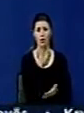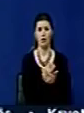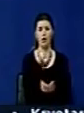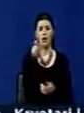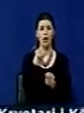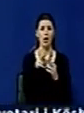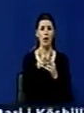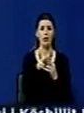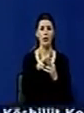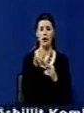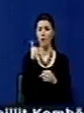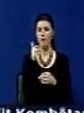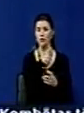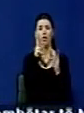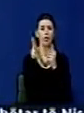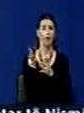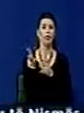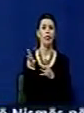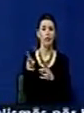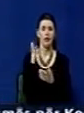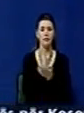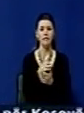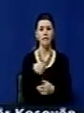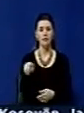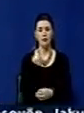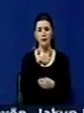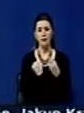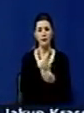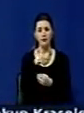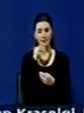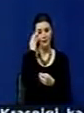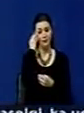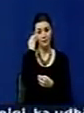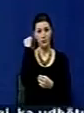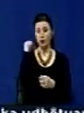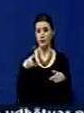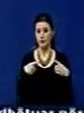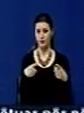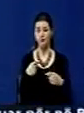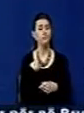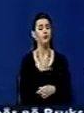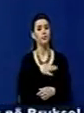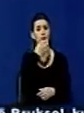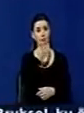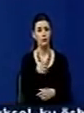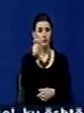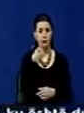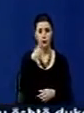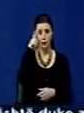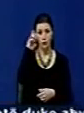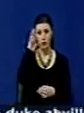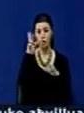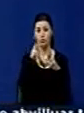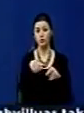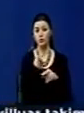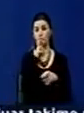në navet Gjakovës dhe protestuzve atje. Pyetja për kryeministrin, e shpresoj se njërin nga